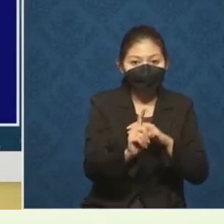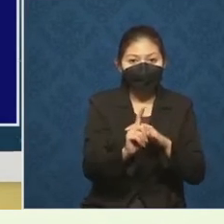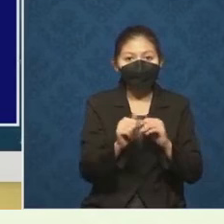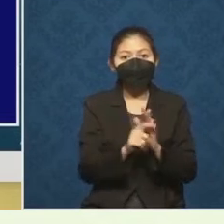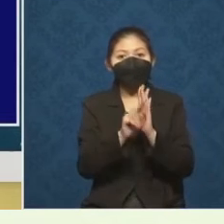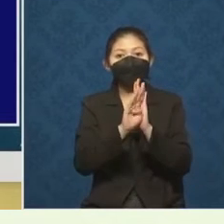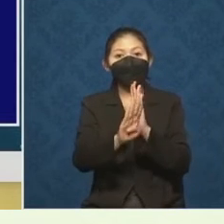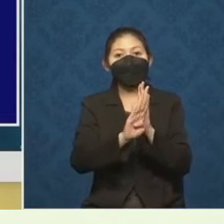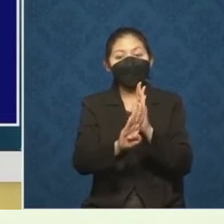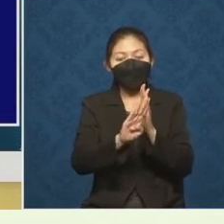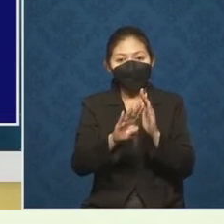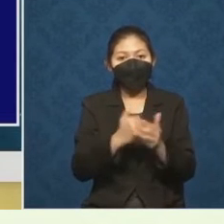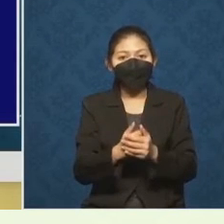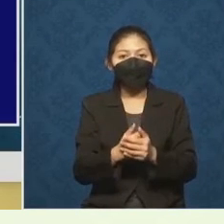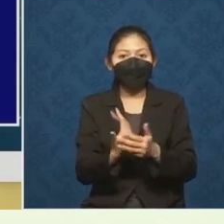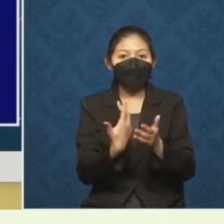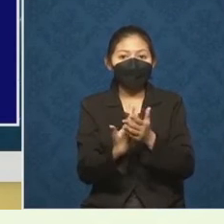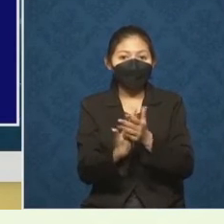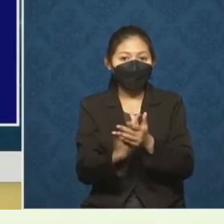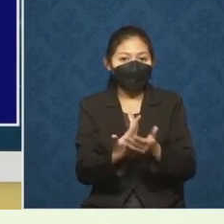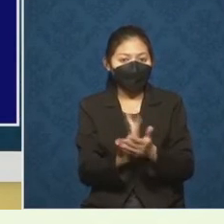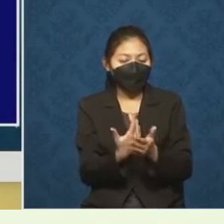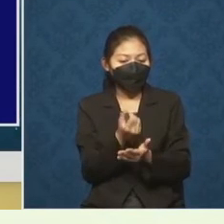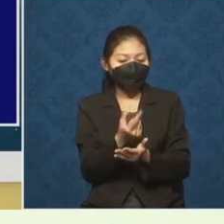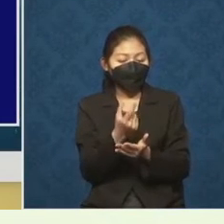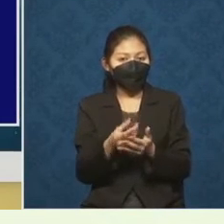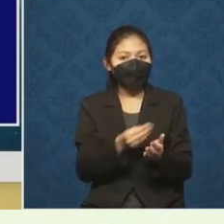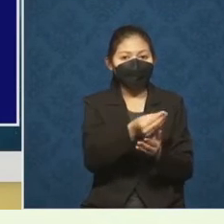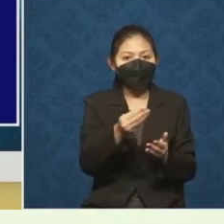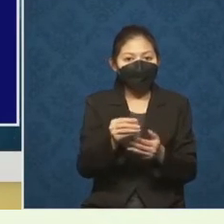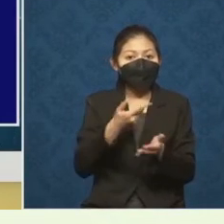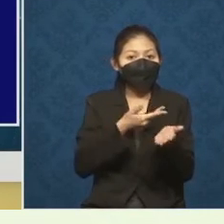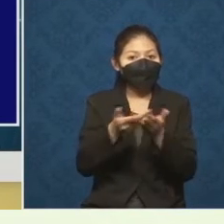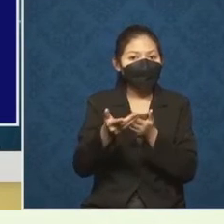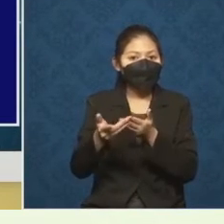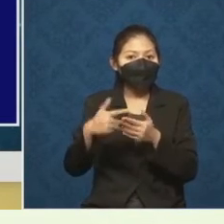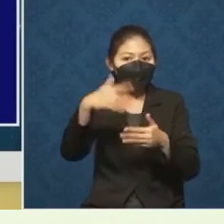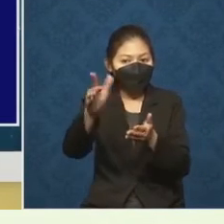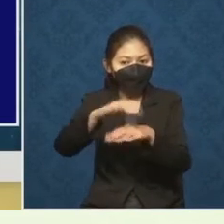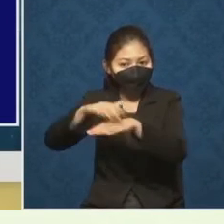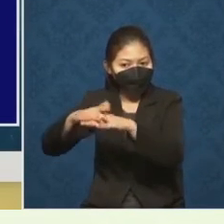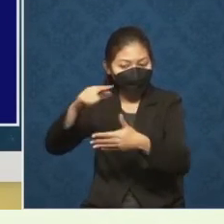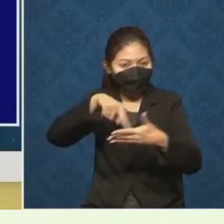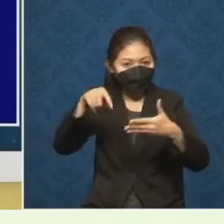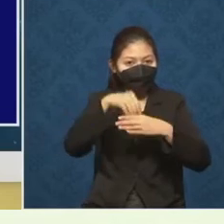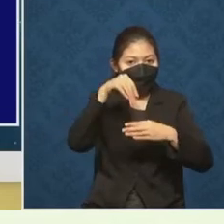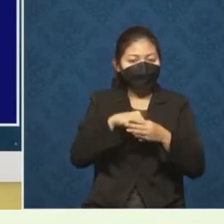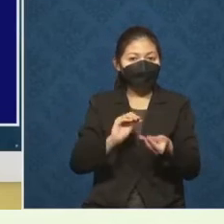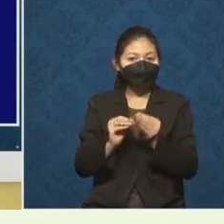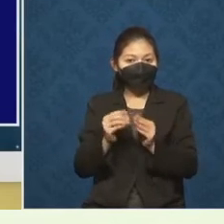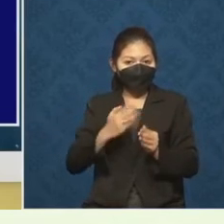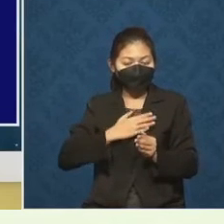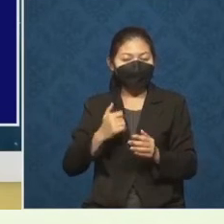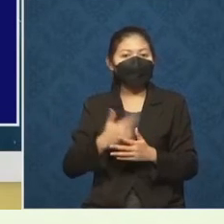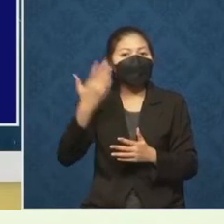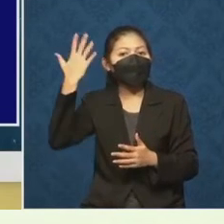ที่เตรียมไว้ซื้อเสียง11ล้านบาทเศษนะครับแต่เรียนตรงๆครับท่านสมัยนั้นเขาฉลาดกว่า